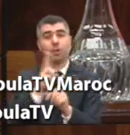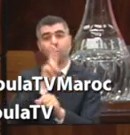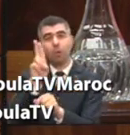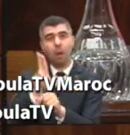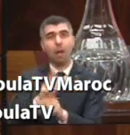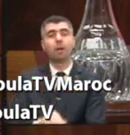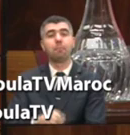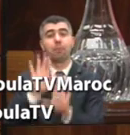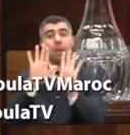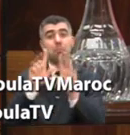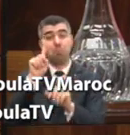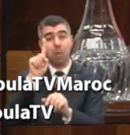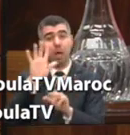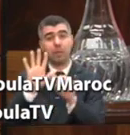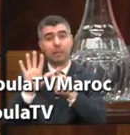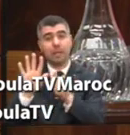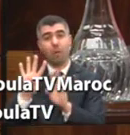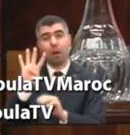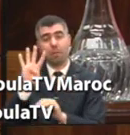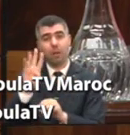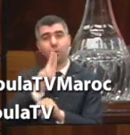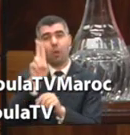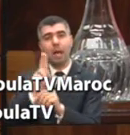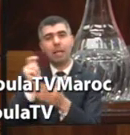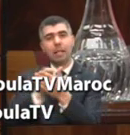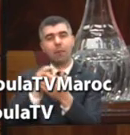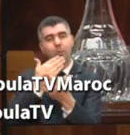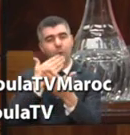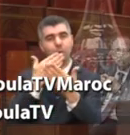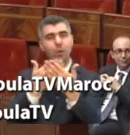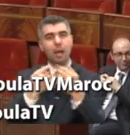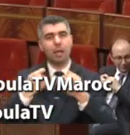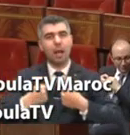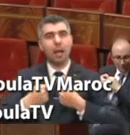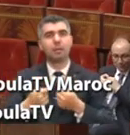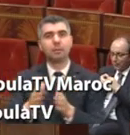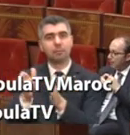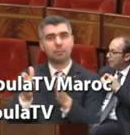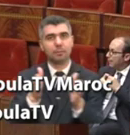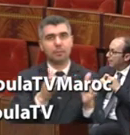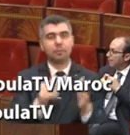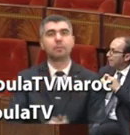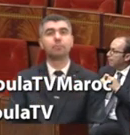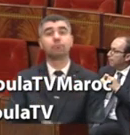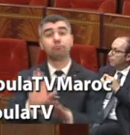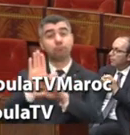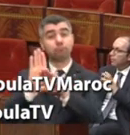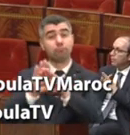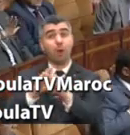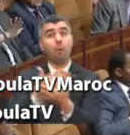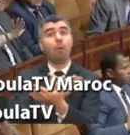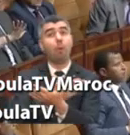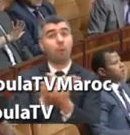شفويا 146 سؤالا كتابيا. شكرا سيد رئيس. شكرا سيدة الأمينة. أخبر السيدات والسادة